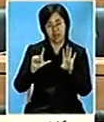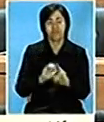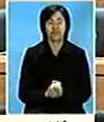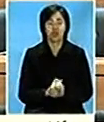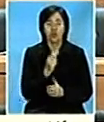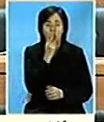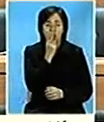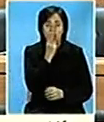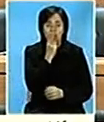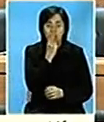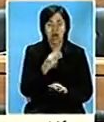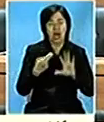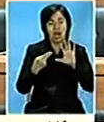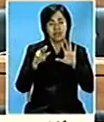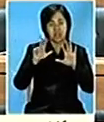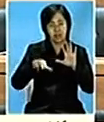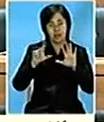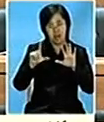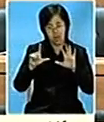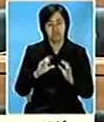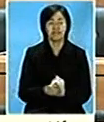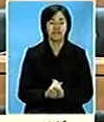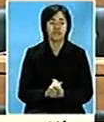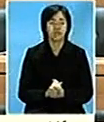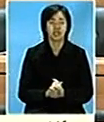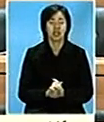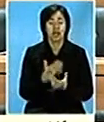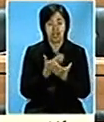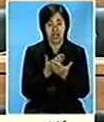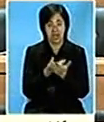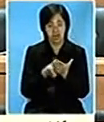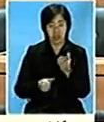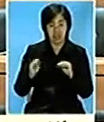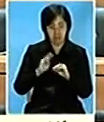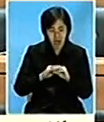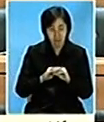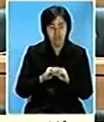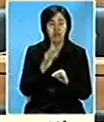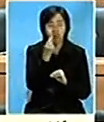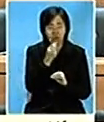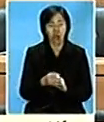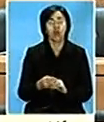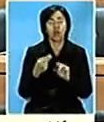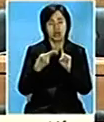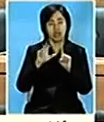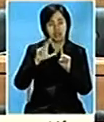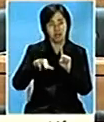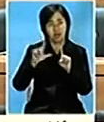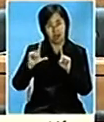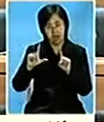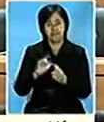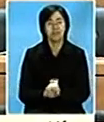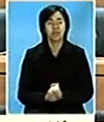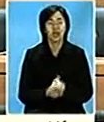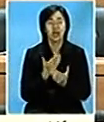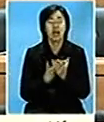จากบุหรี่ 53,000 ล้านแต่การที่ท่านขึ้นภาษีงวดนี้ท่านได้อีกประมาณ 13,000 ล้านท่านครับท่านเอา